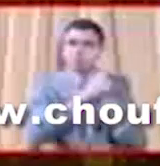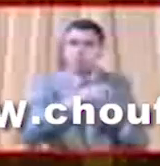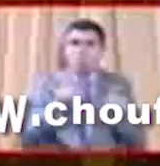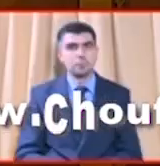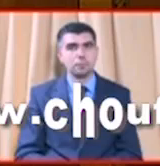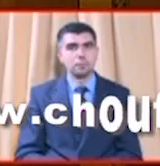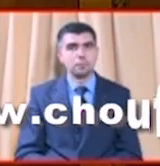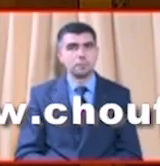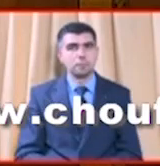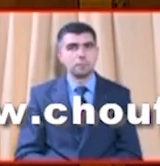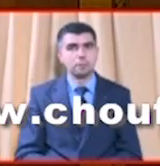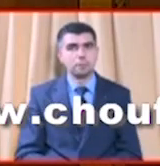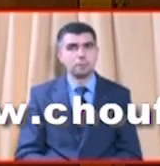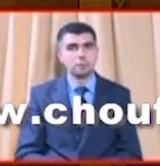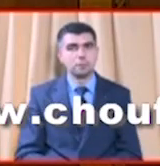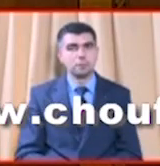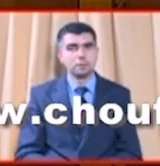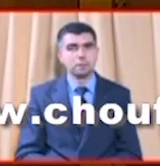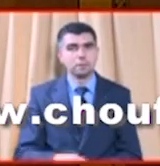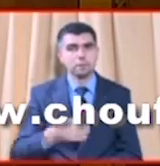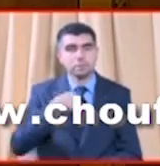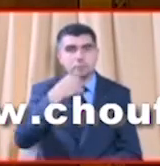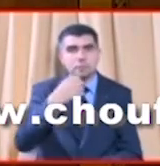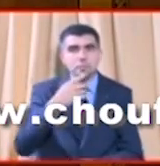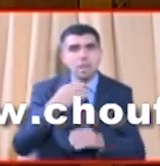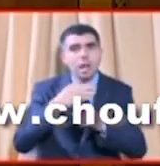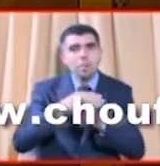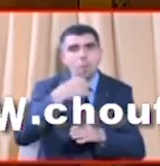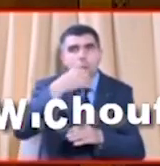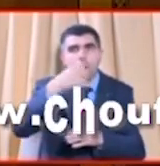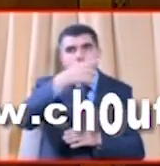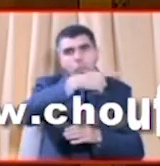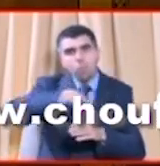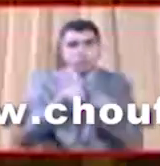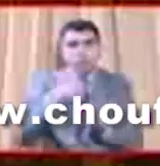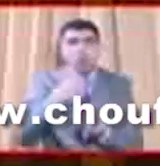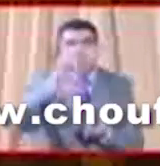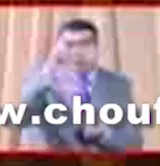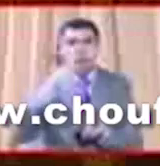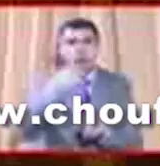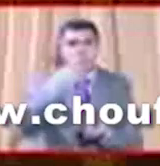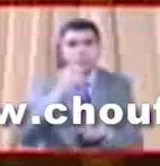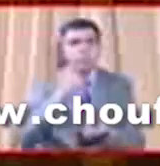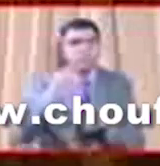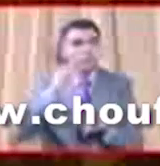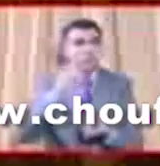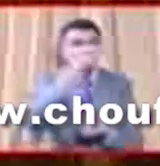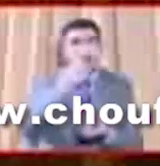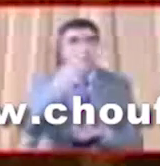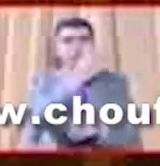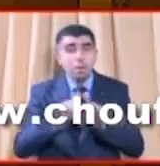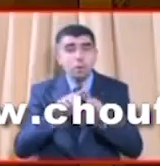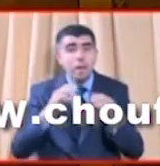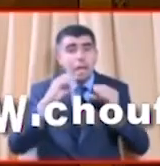التضامني. وماذا ستقول للمواطنين الذين صدقوا وعودكم؟ عفى الله عما سلف ومن عاد